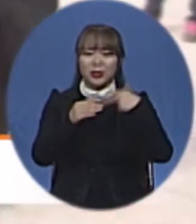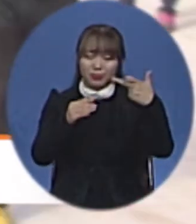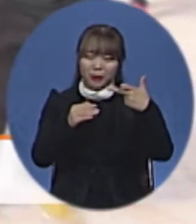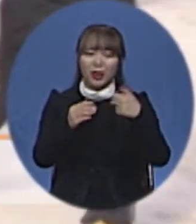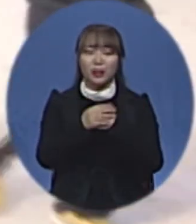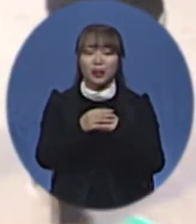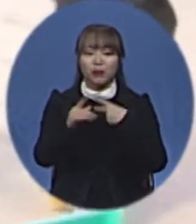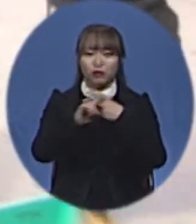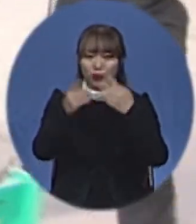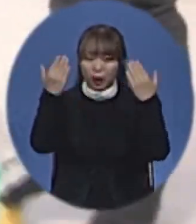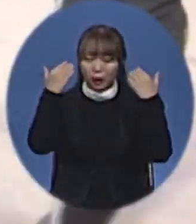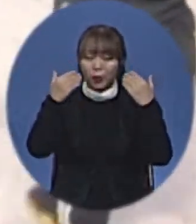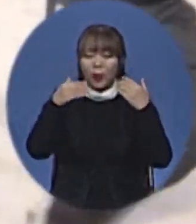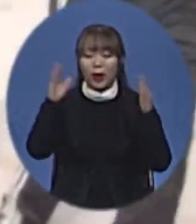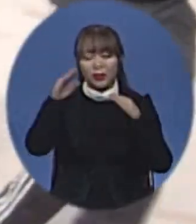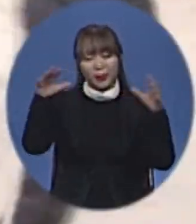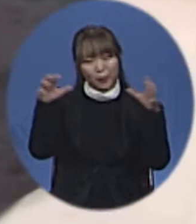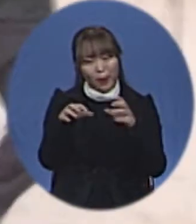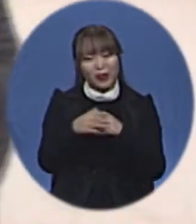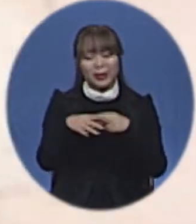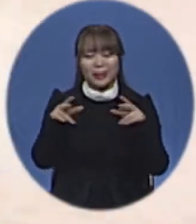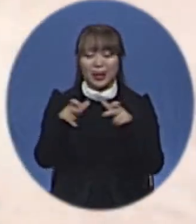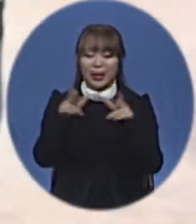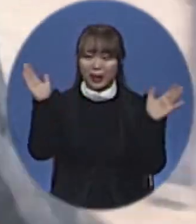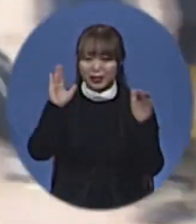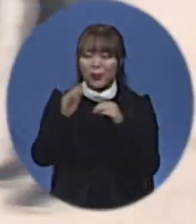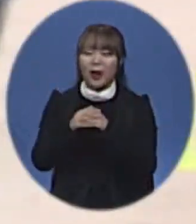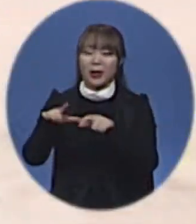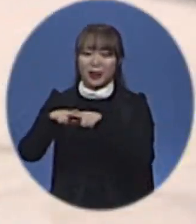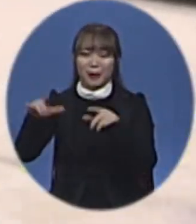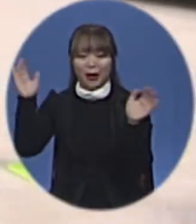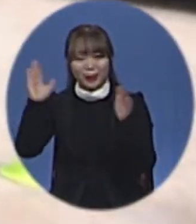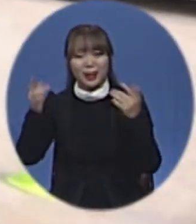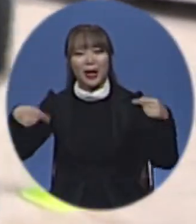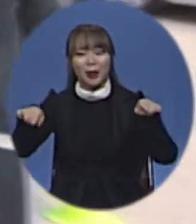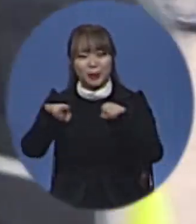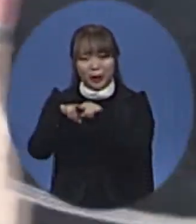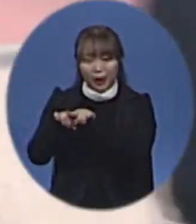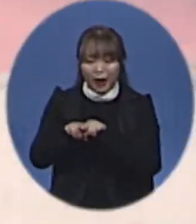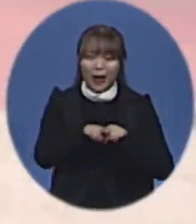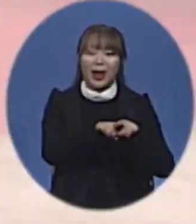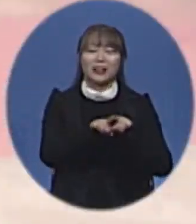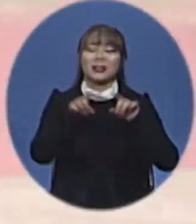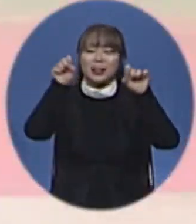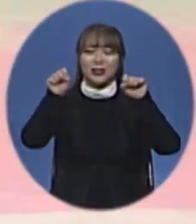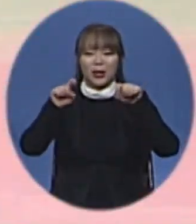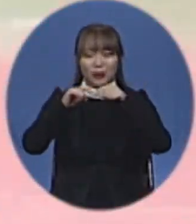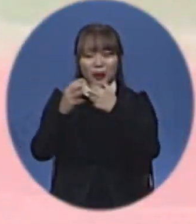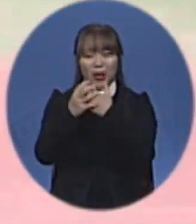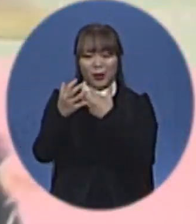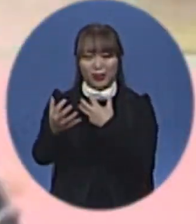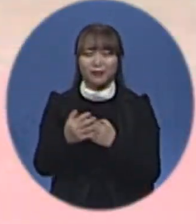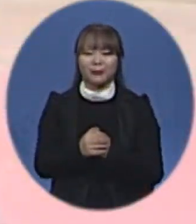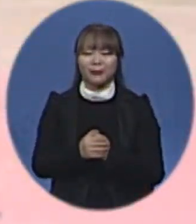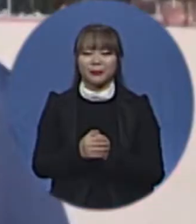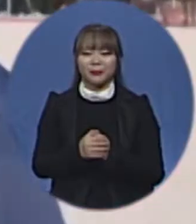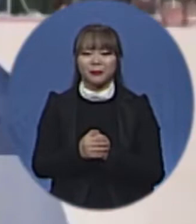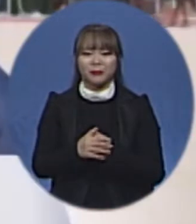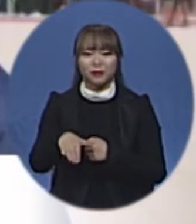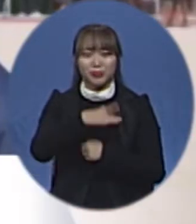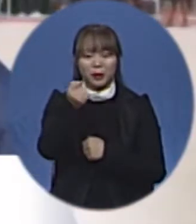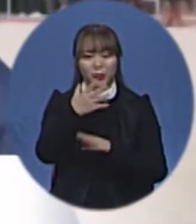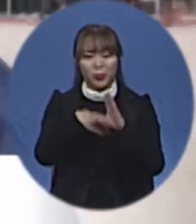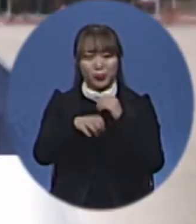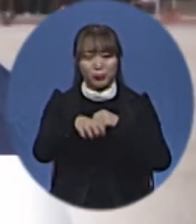17개 중학교 학생들이 모여 장애 학생과 비장애 학생이 함께 어우러진 체육대회입니다. 저희보다 좀